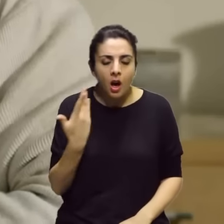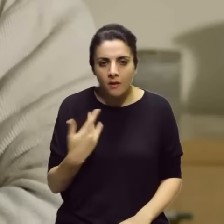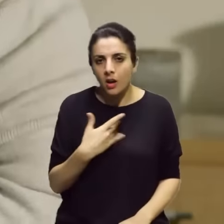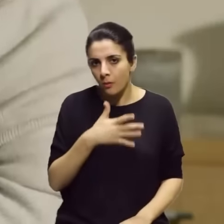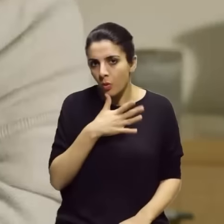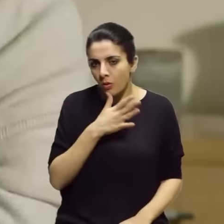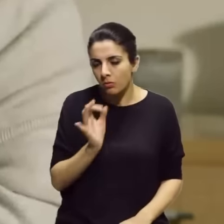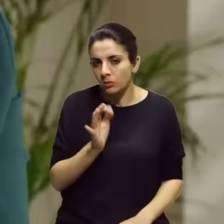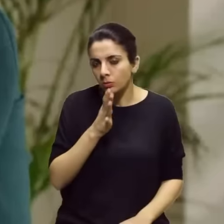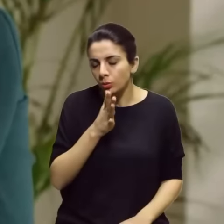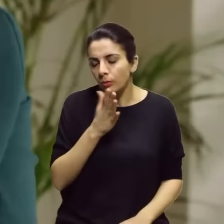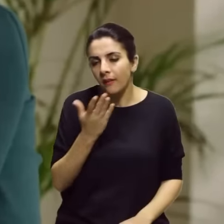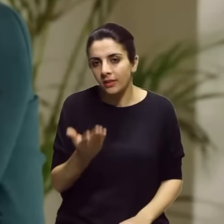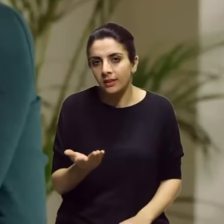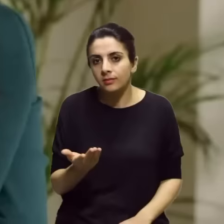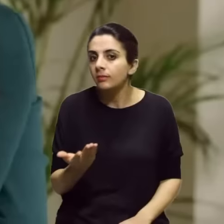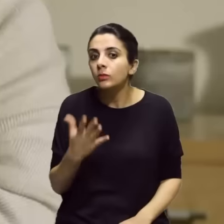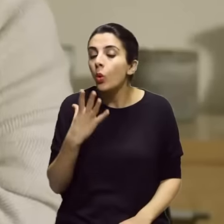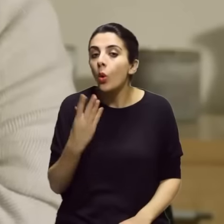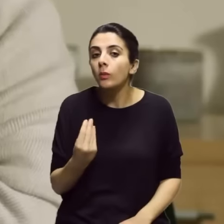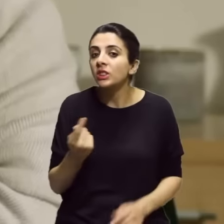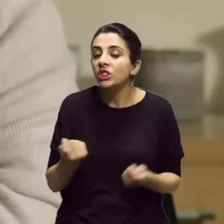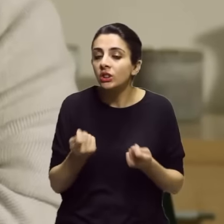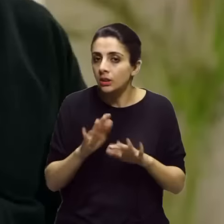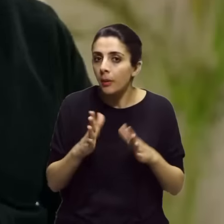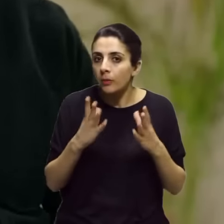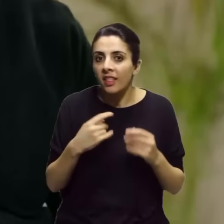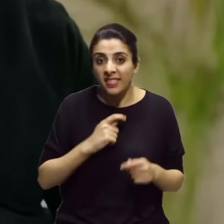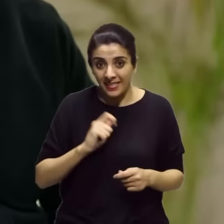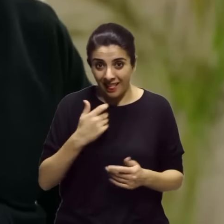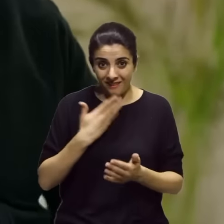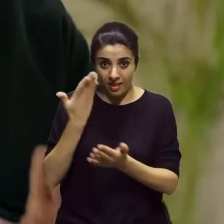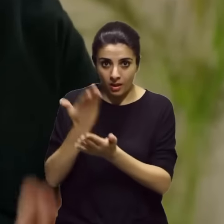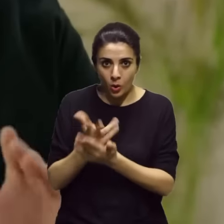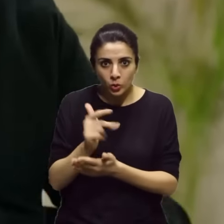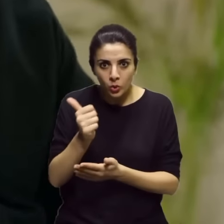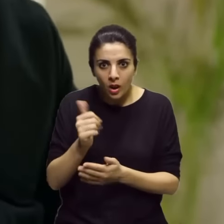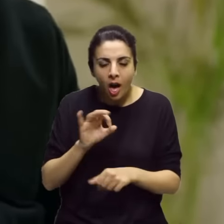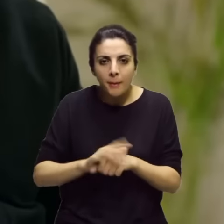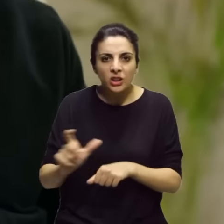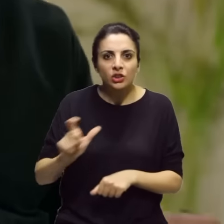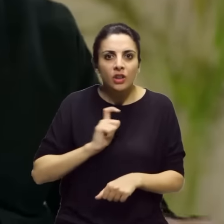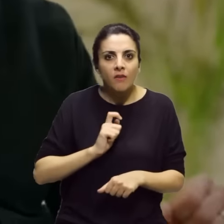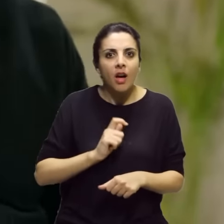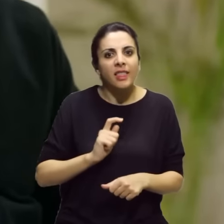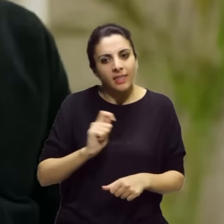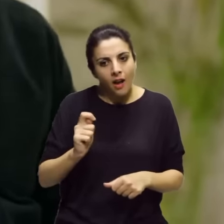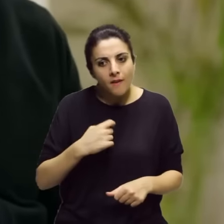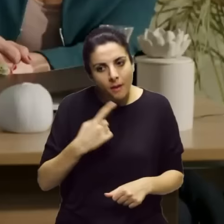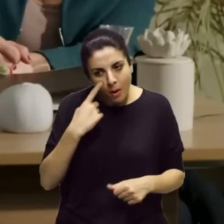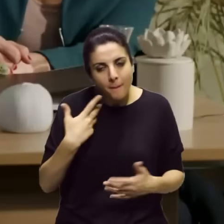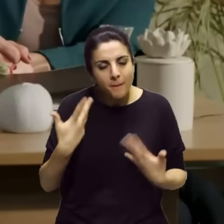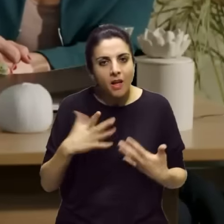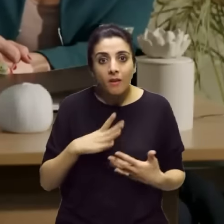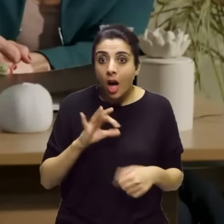evet biliyorum canım, biliyorum. Tabii tabii. Ne olmuş işle ilgili, tamam. Teklifi sundum. Hı. 3 gün geçmeden beni aradılar. Teklifinizle ilgileniyoruz